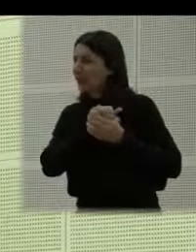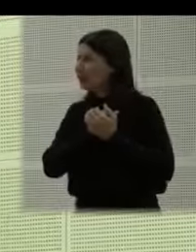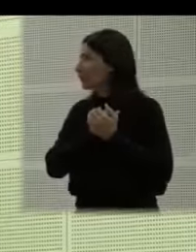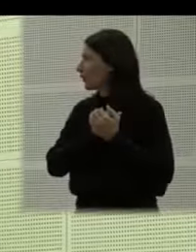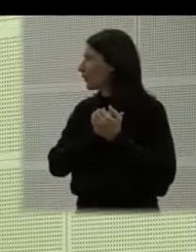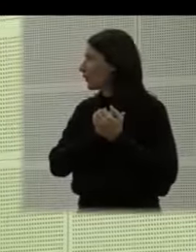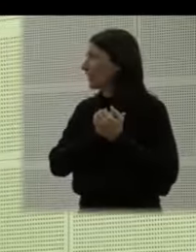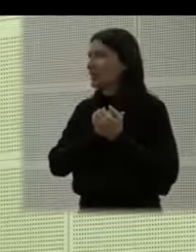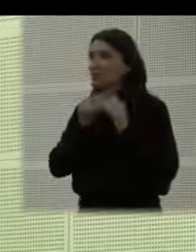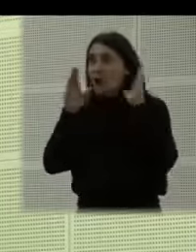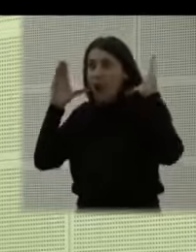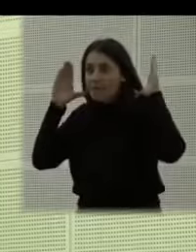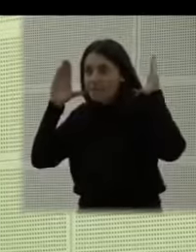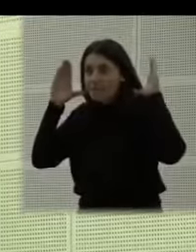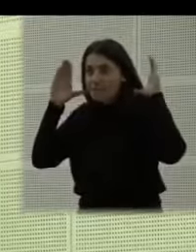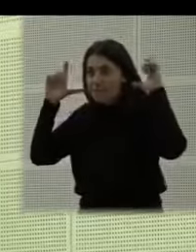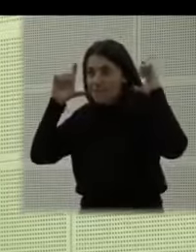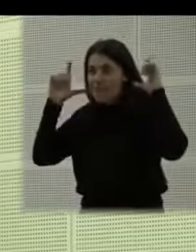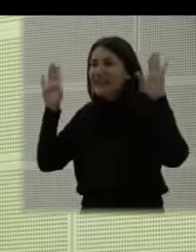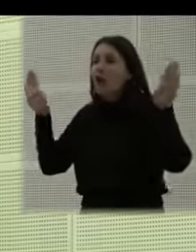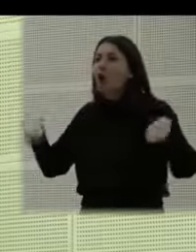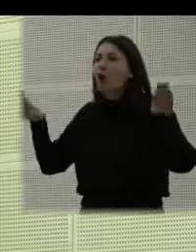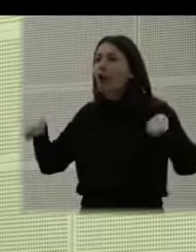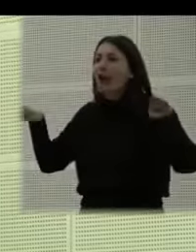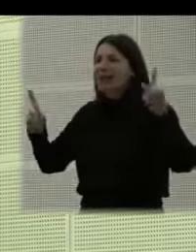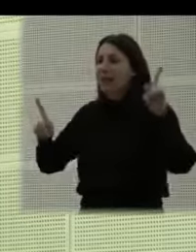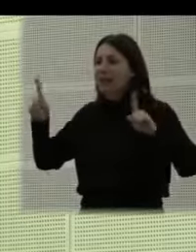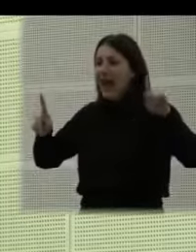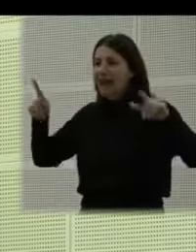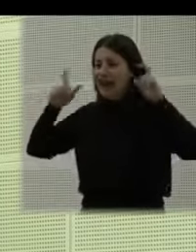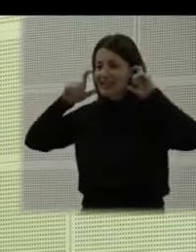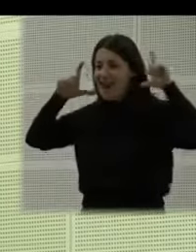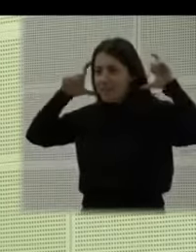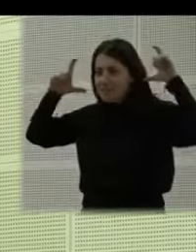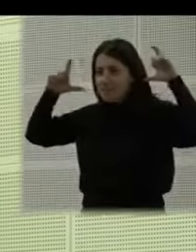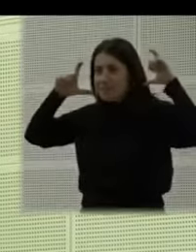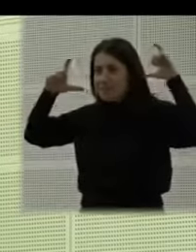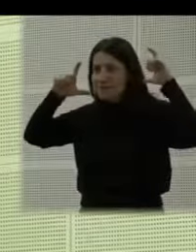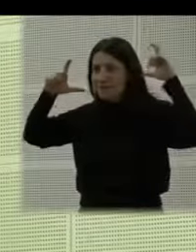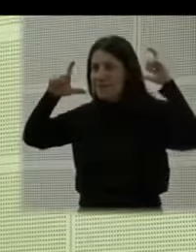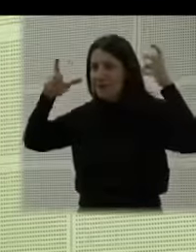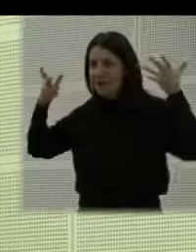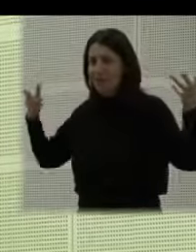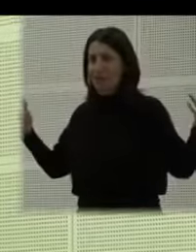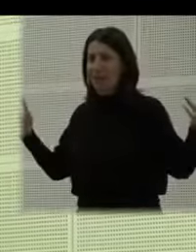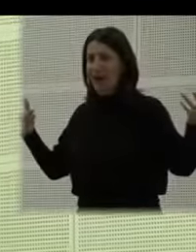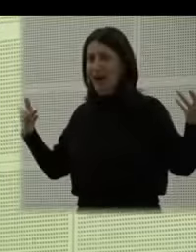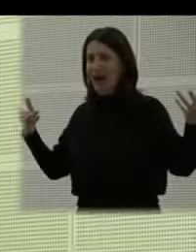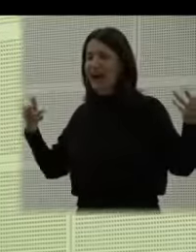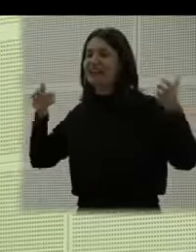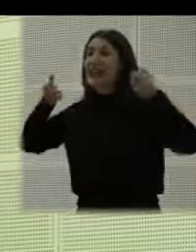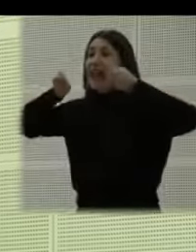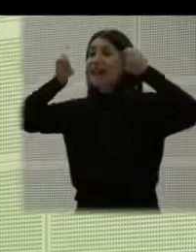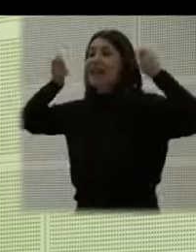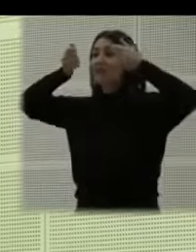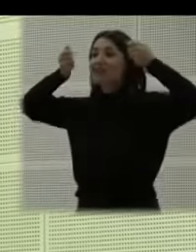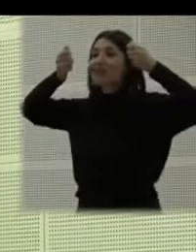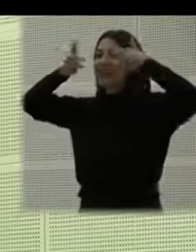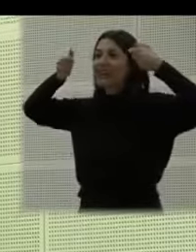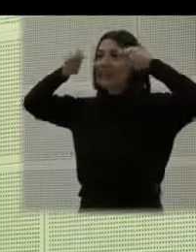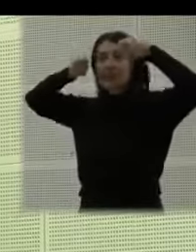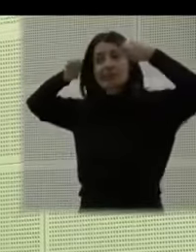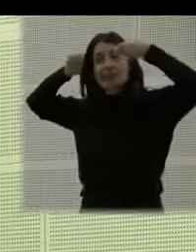C'ha due orecchie che sono due cotolette alla milanese, veramente. Che poi a furia di lifting stanno ormai qua dietro